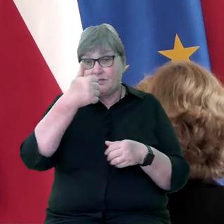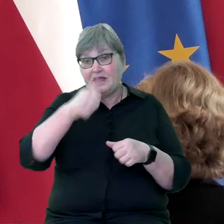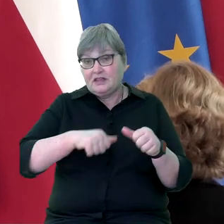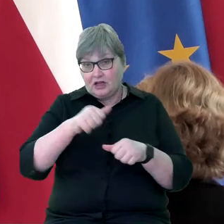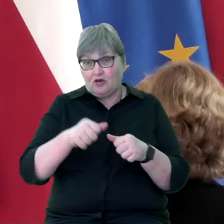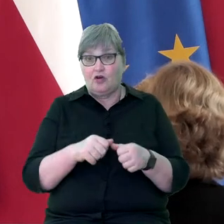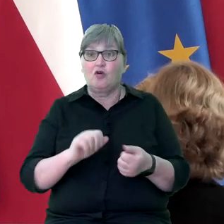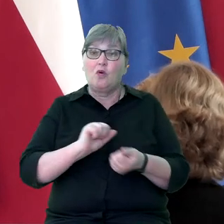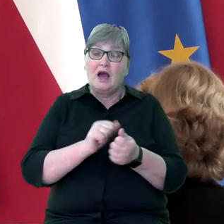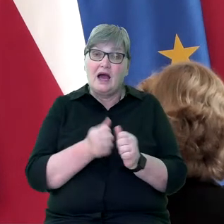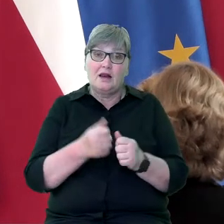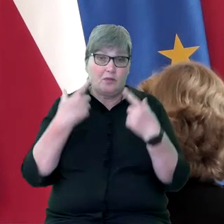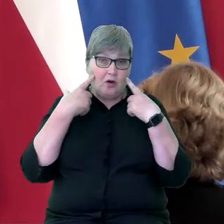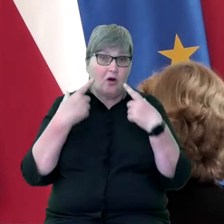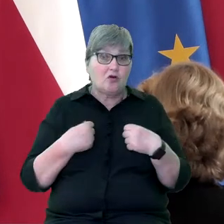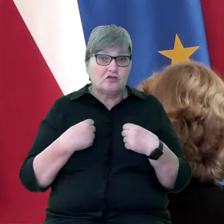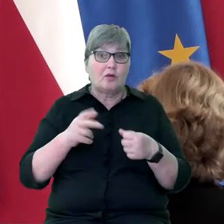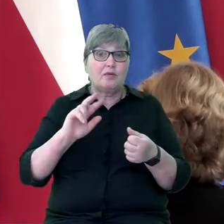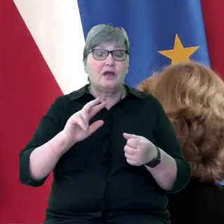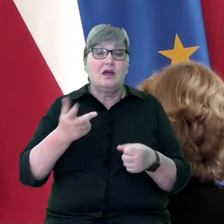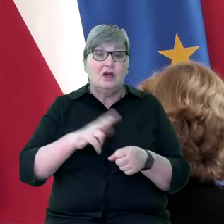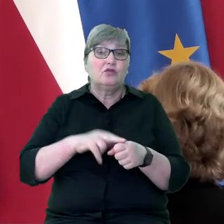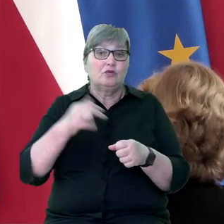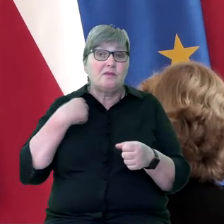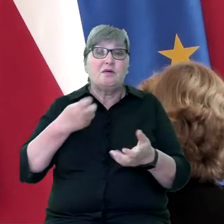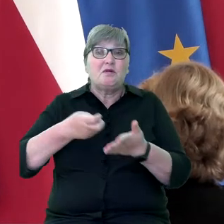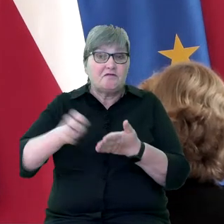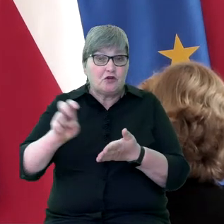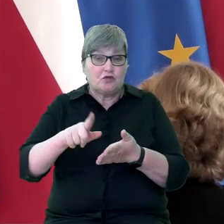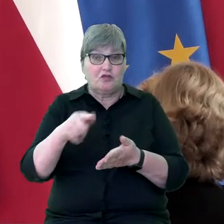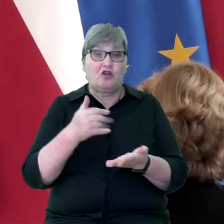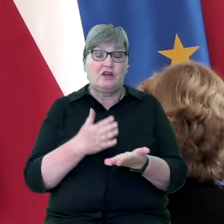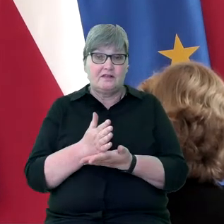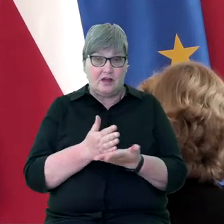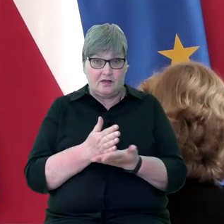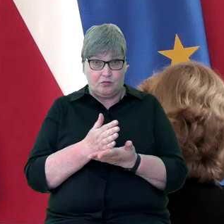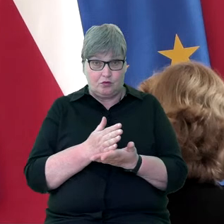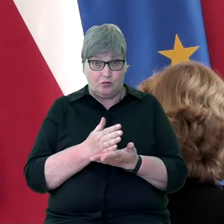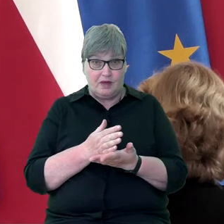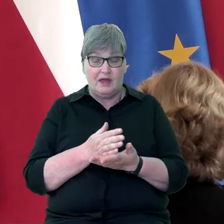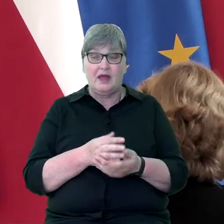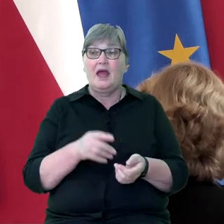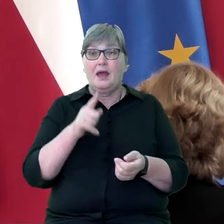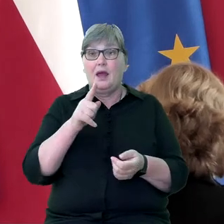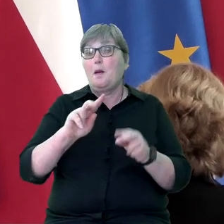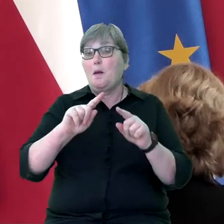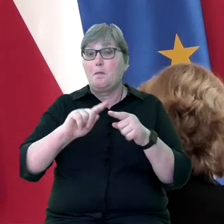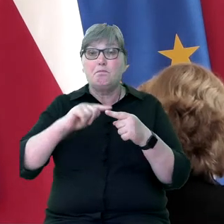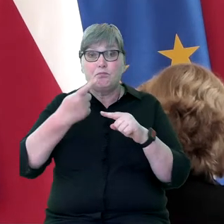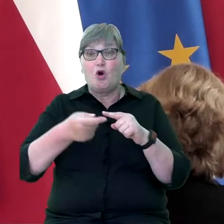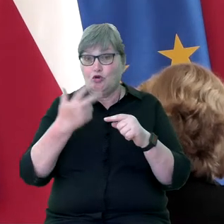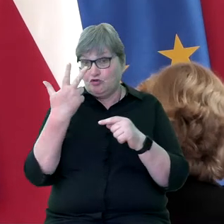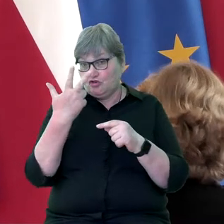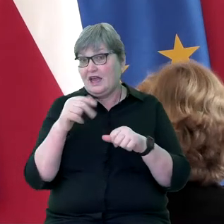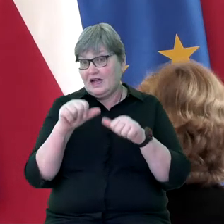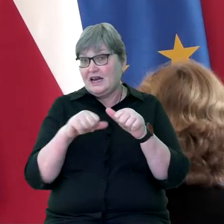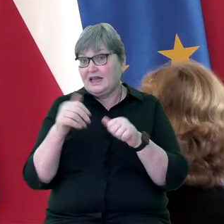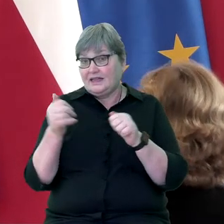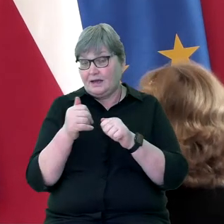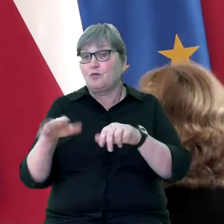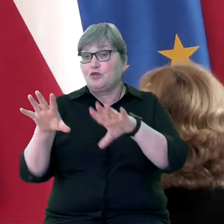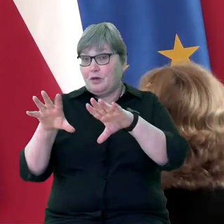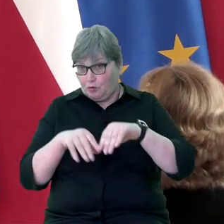służby przed upływem 3 lat, które po upływie kary mogły zostać przywrócone do pracy, ale za zgodą